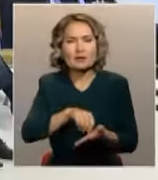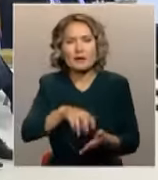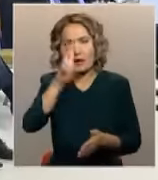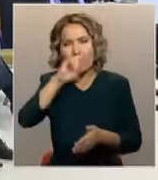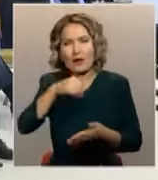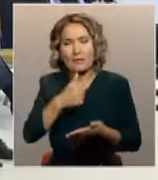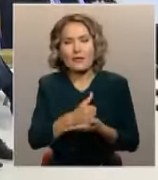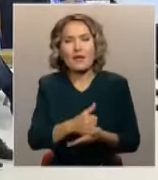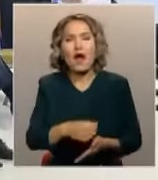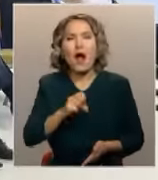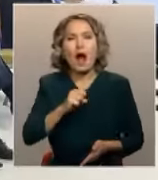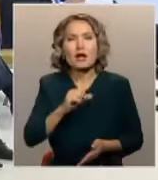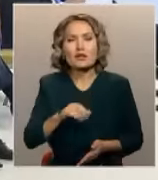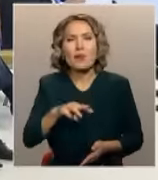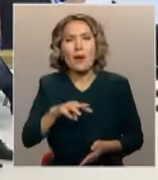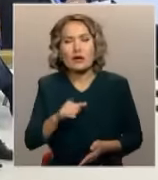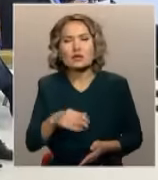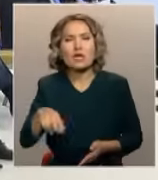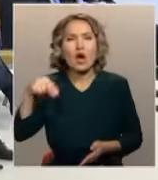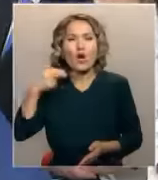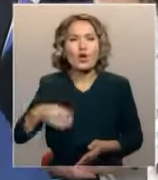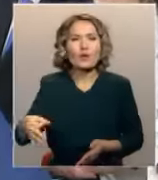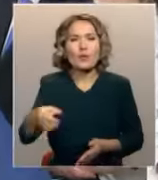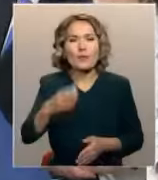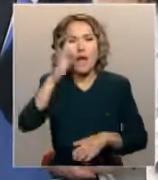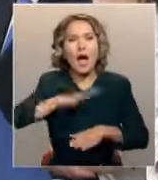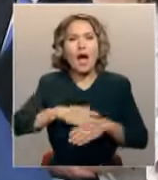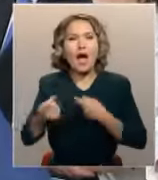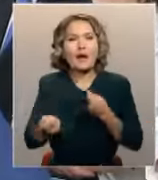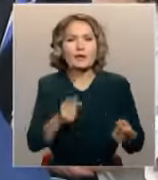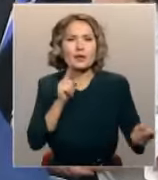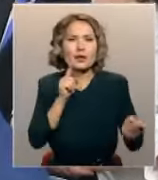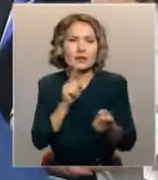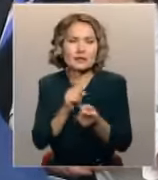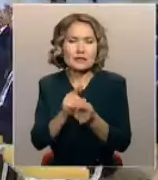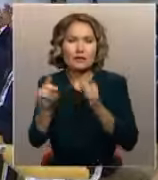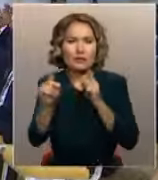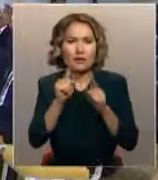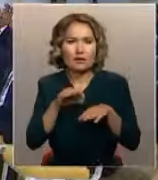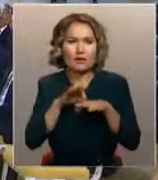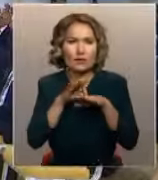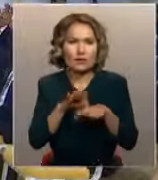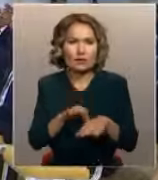Маңғыстау, Батыс, Қазақстан және Ақтөбе облысы әкімдерімен кездесіп, кеңейтілген мәжіліс өткізді.